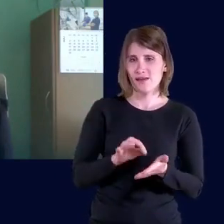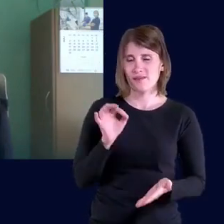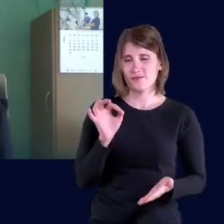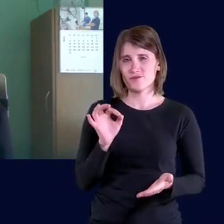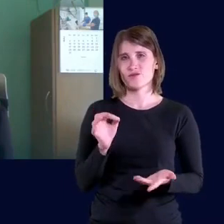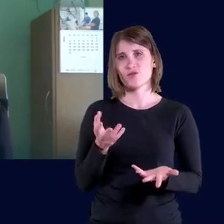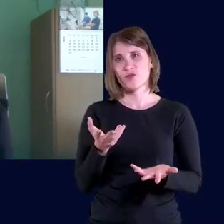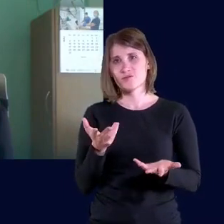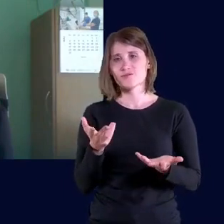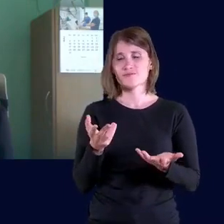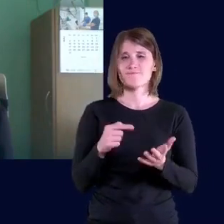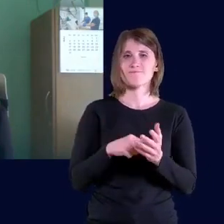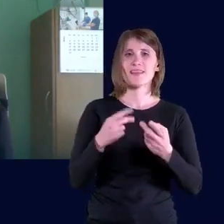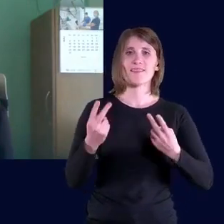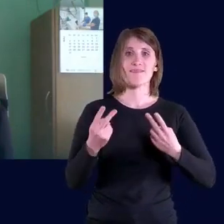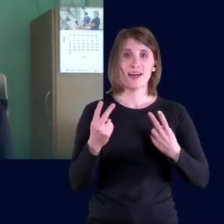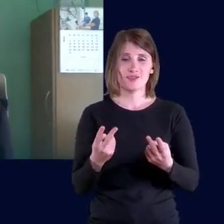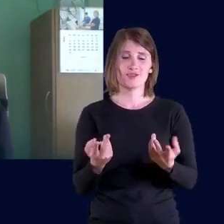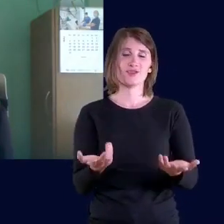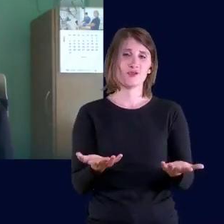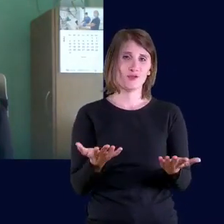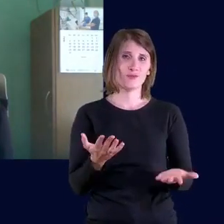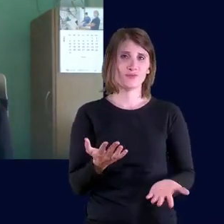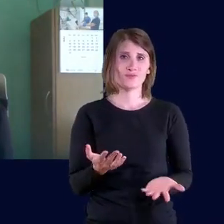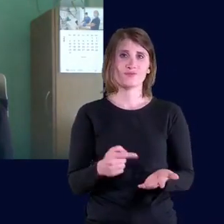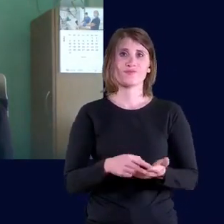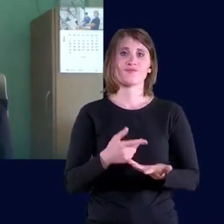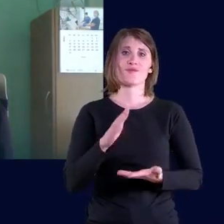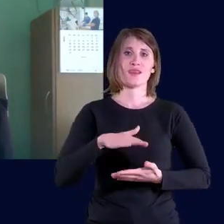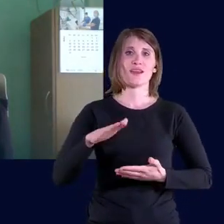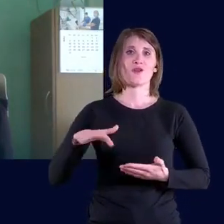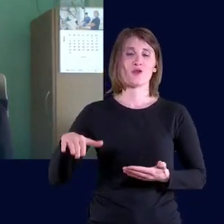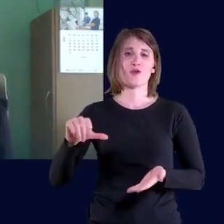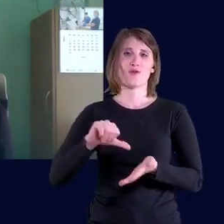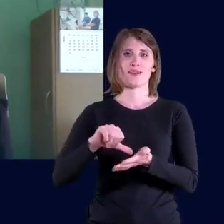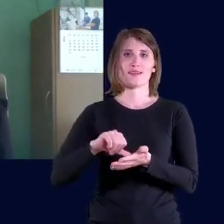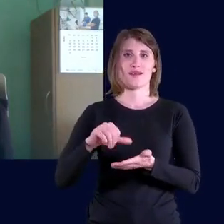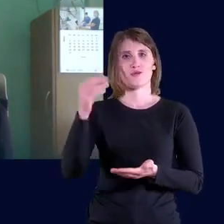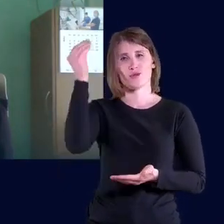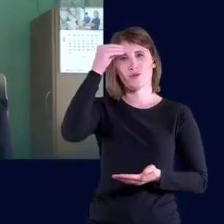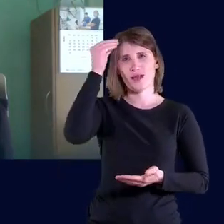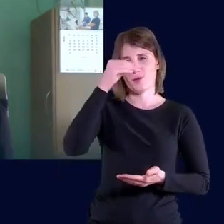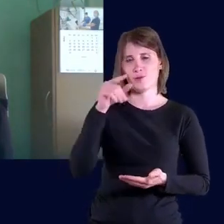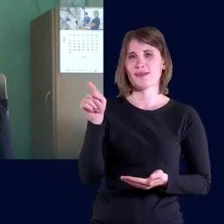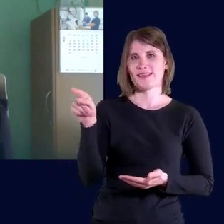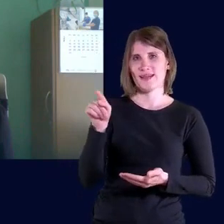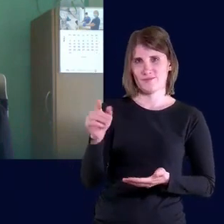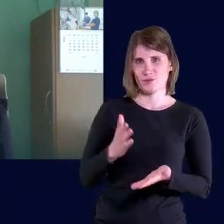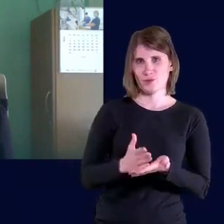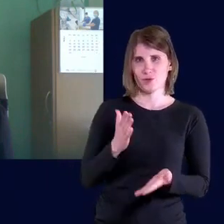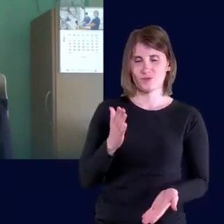co jest ważne To jest na razie tylko w Narodowym Centrum Nauki tak naprawdę